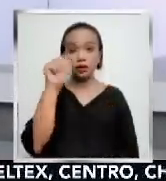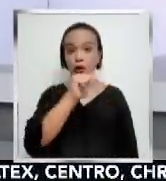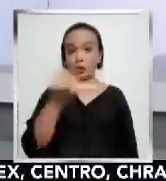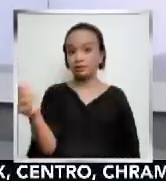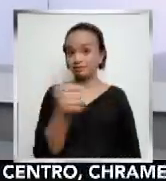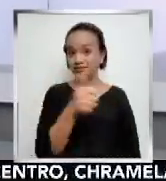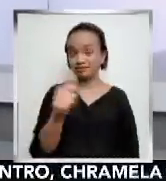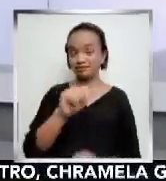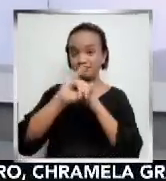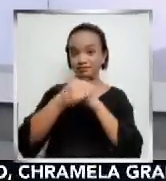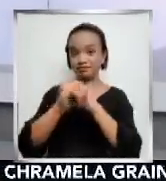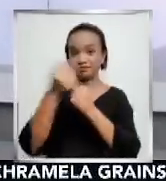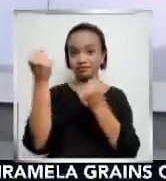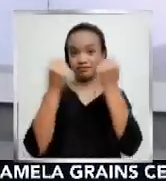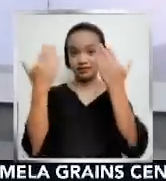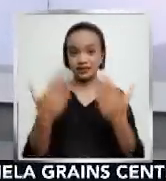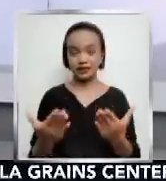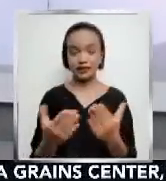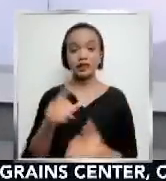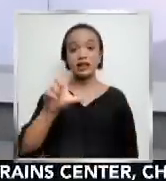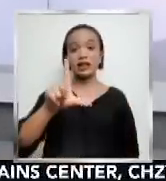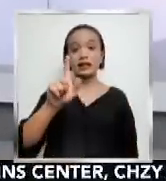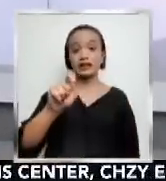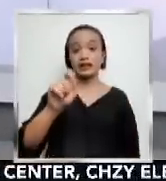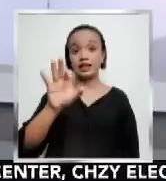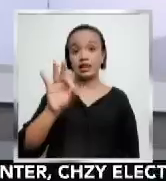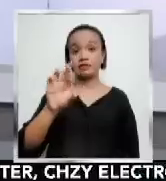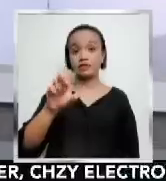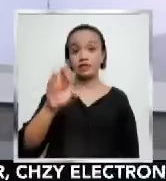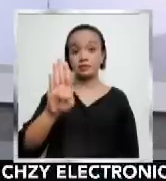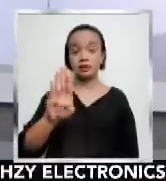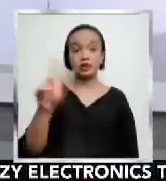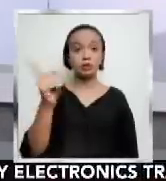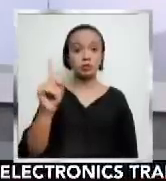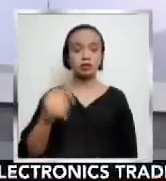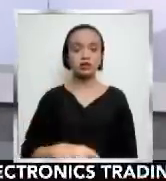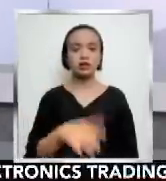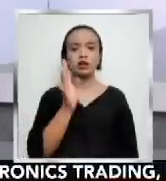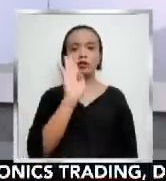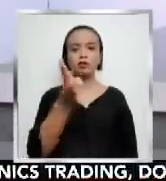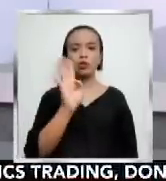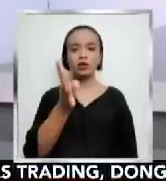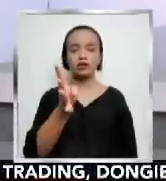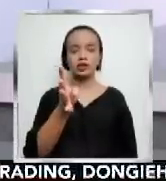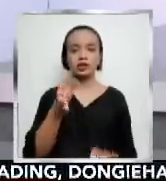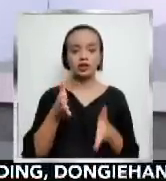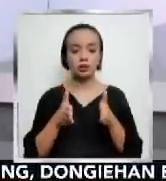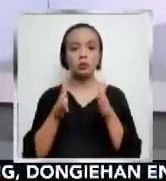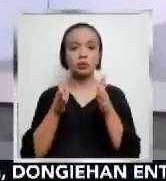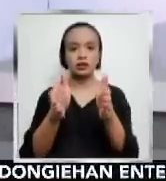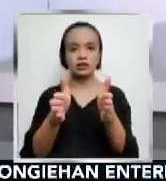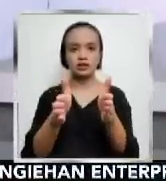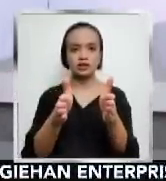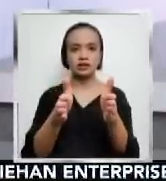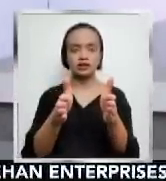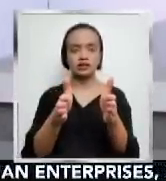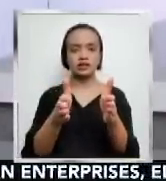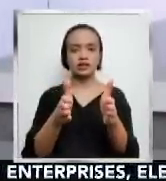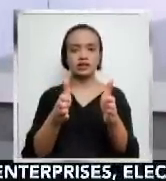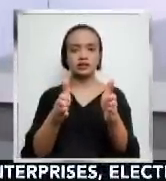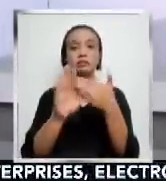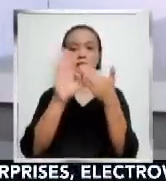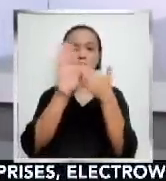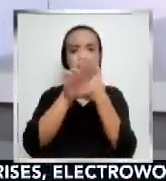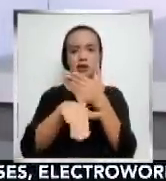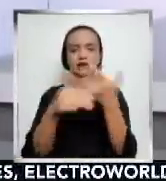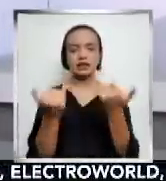driver, ibinalik na po ng LTFRB ang mahigit 40 ruta ng mga jeepney na inialis dahil sa pandemya. May